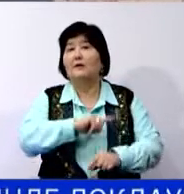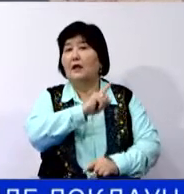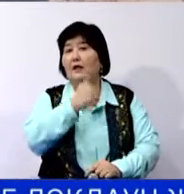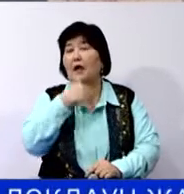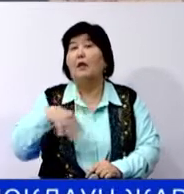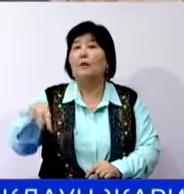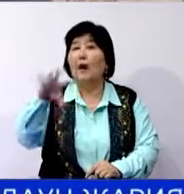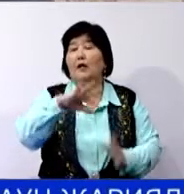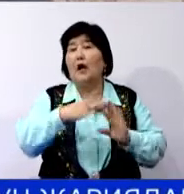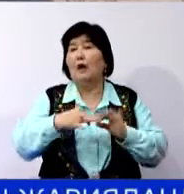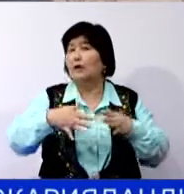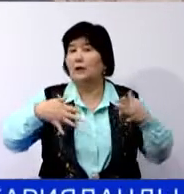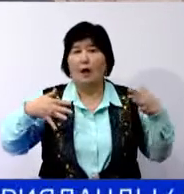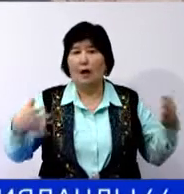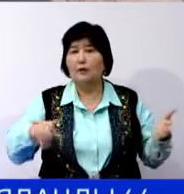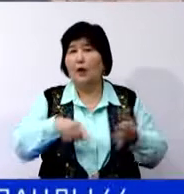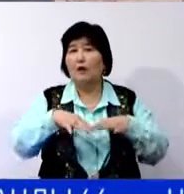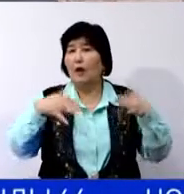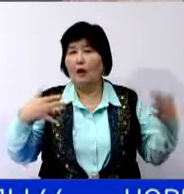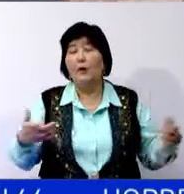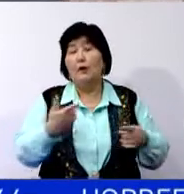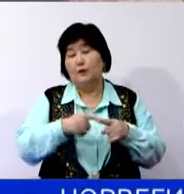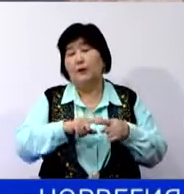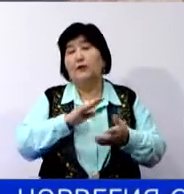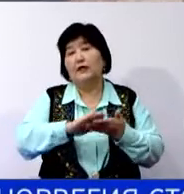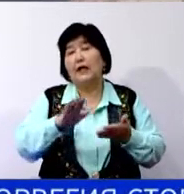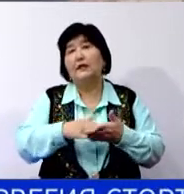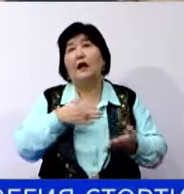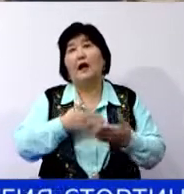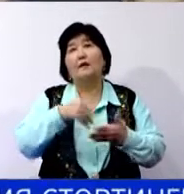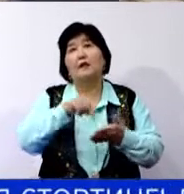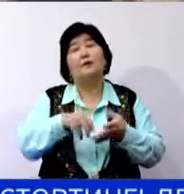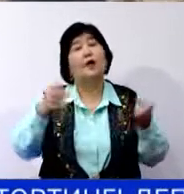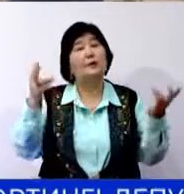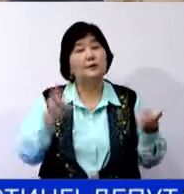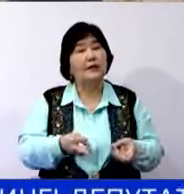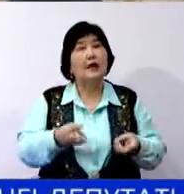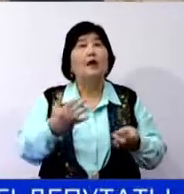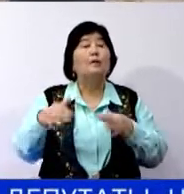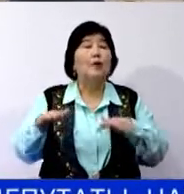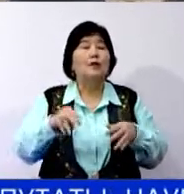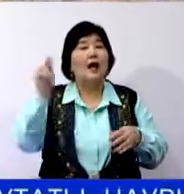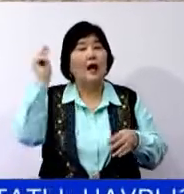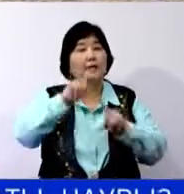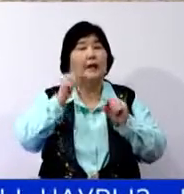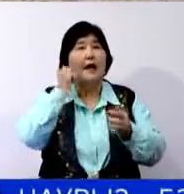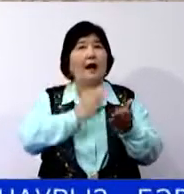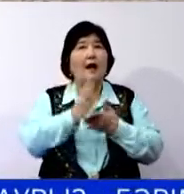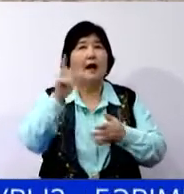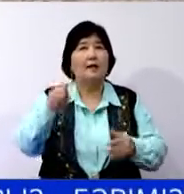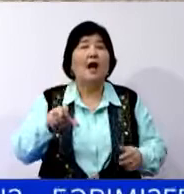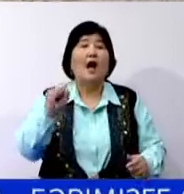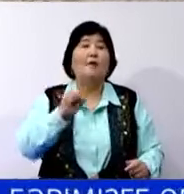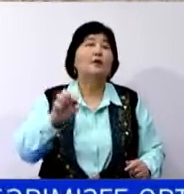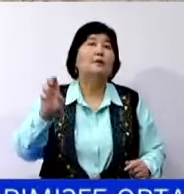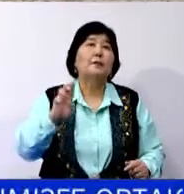барлық ауданның аумағы үлкен, қаланың аумағы үлкен, сондықтан тазалыққа атсалысып тұрғанымыз жақсы. Тазалық акциясына білім саласының ардагері Аманжол Жолмағанбетов